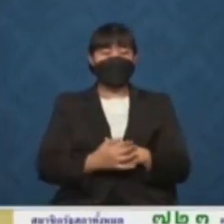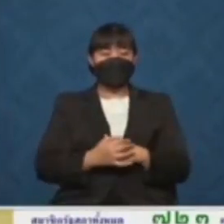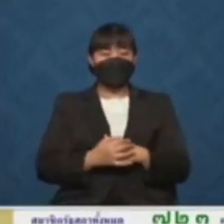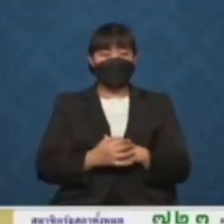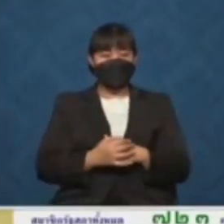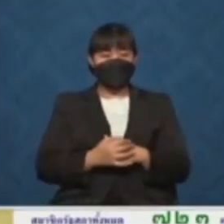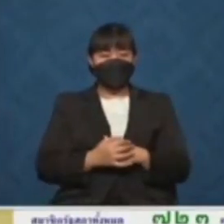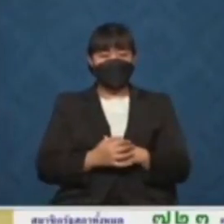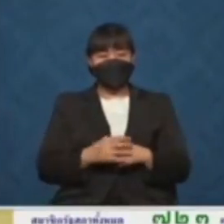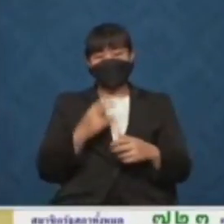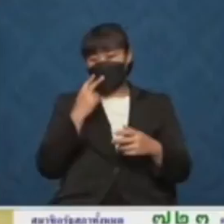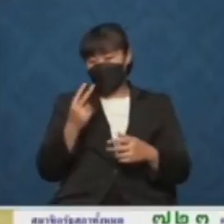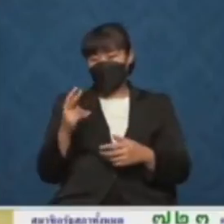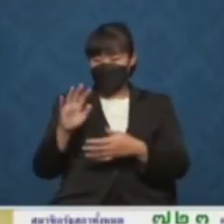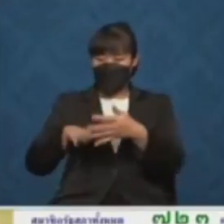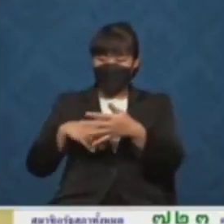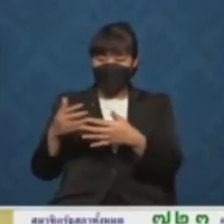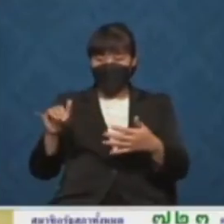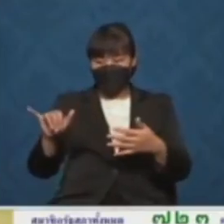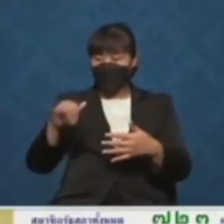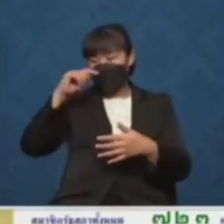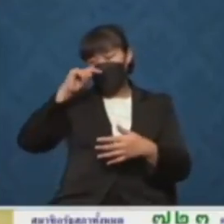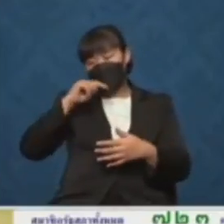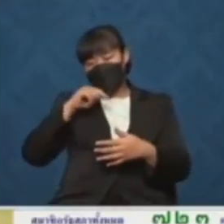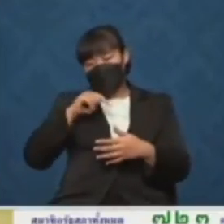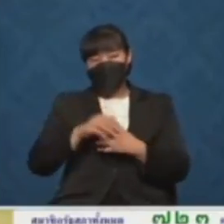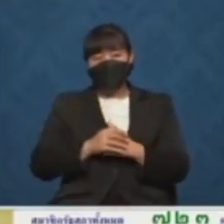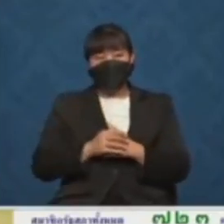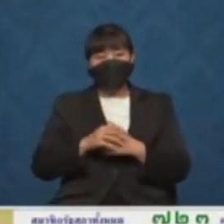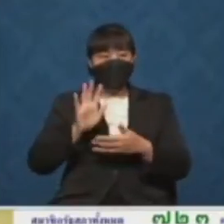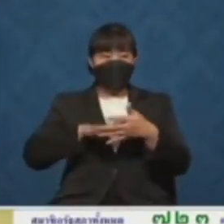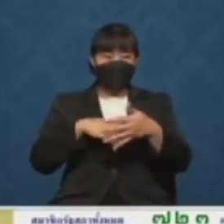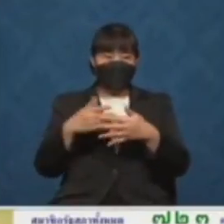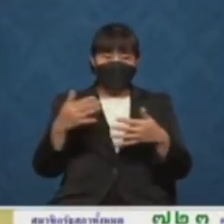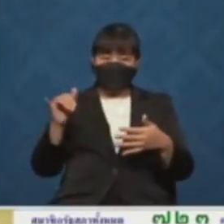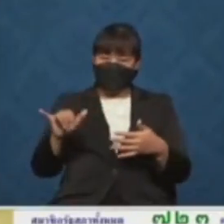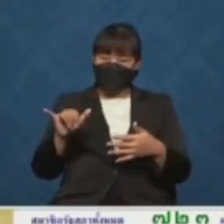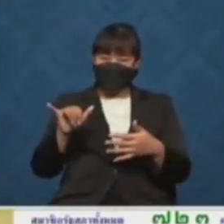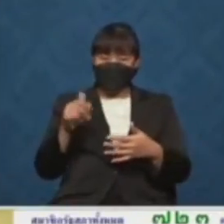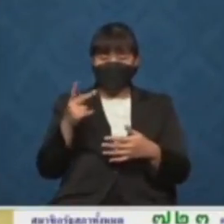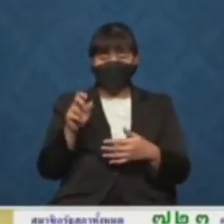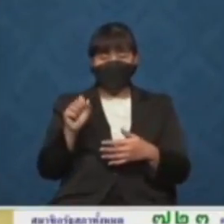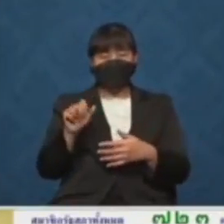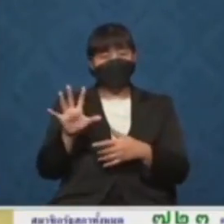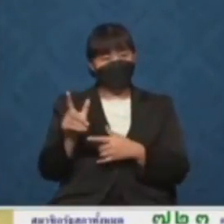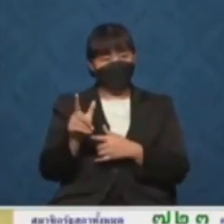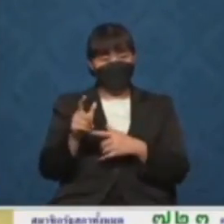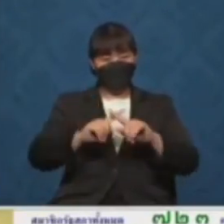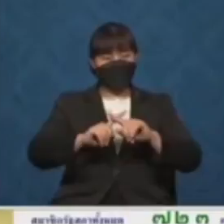บูรนวเธะ